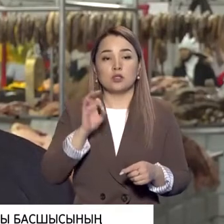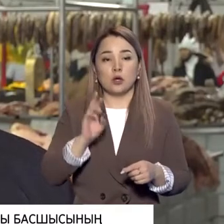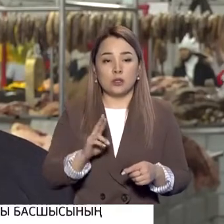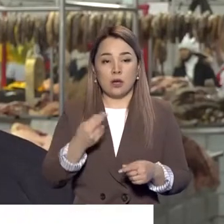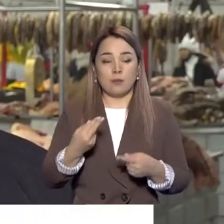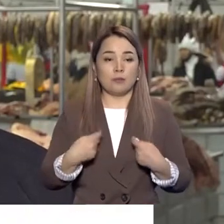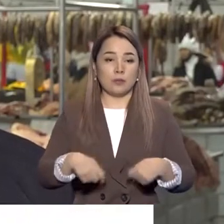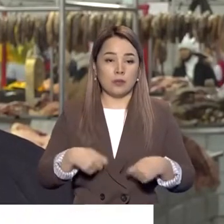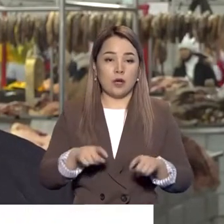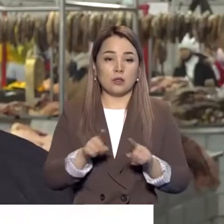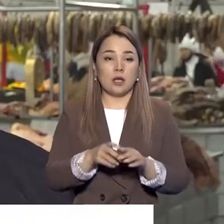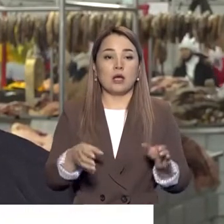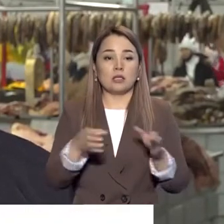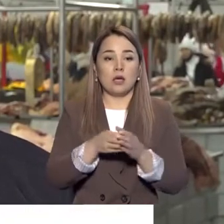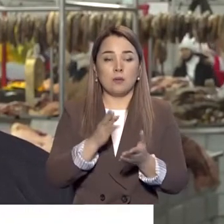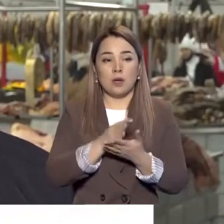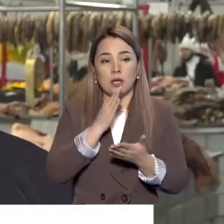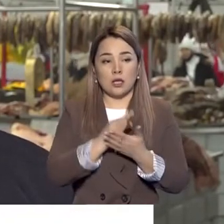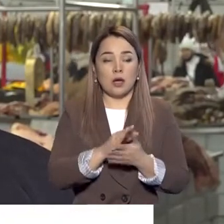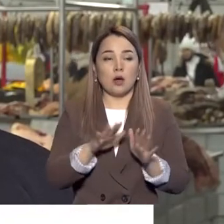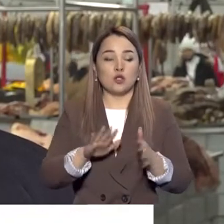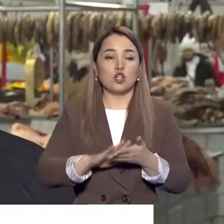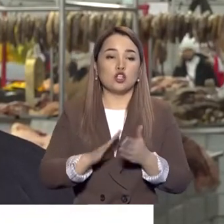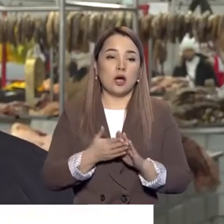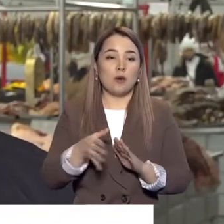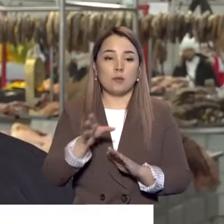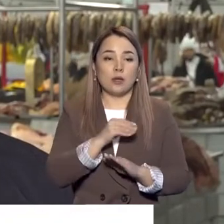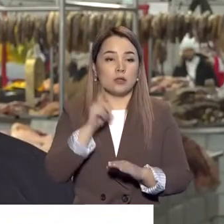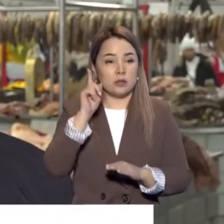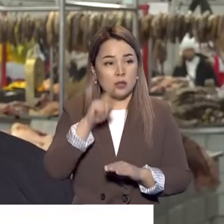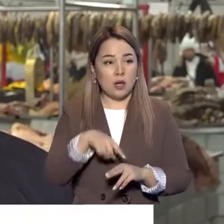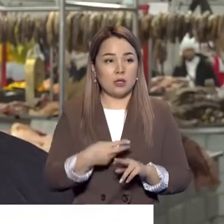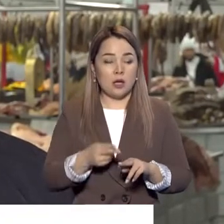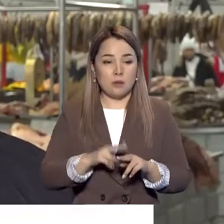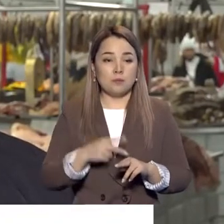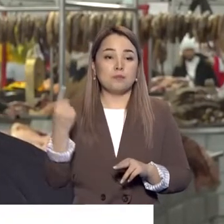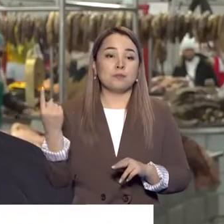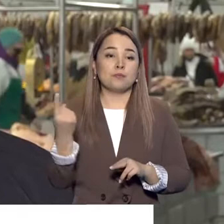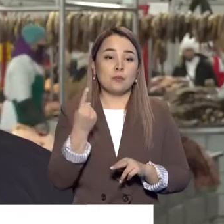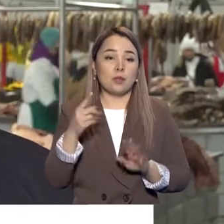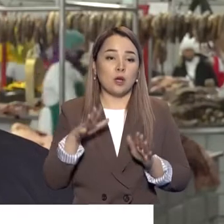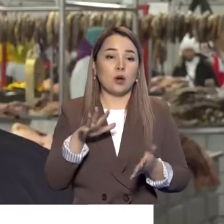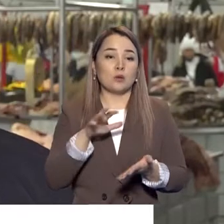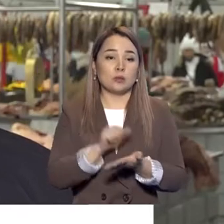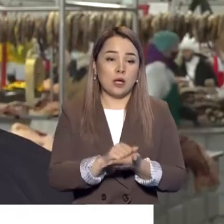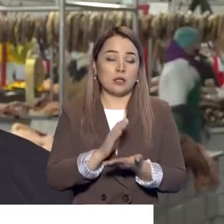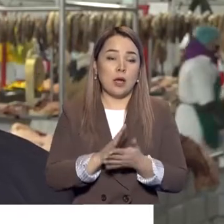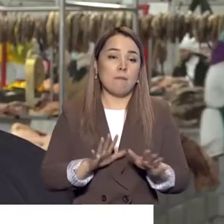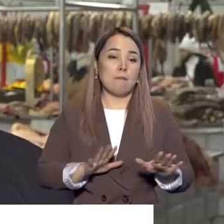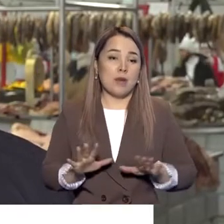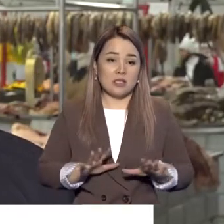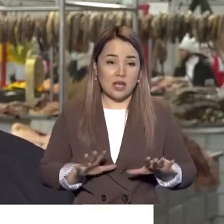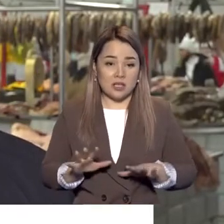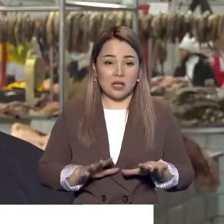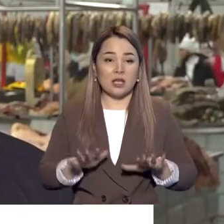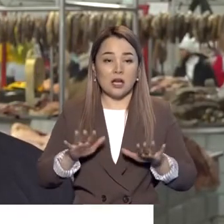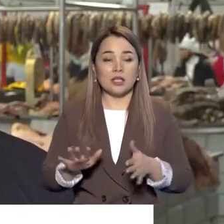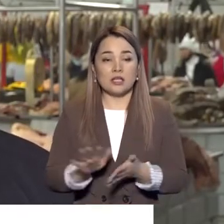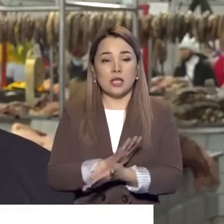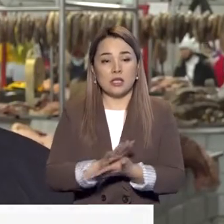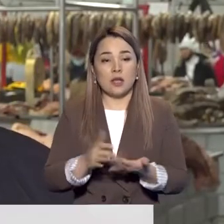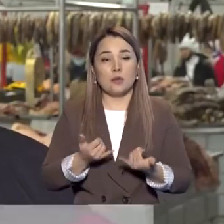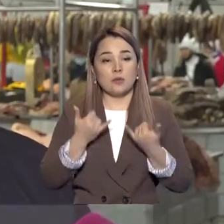орында орналасқан біраз жағдайлар істелінеді. Ол біріншіден осы орналасқан базарлардан орын тегін